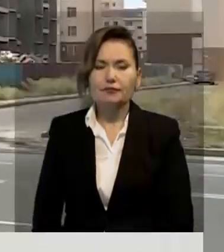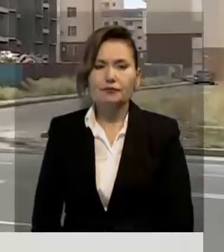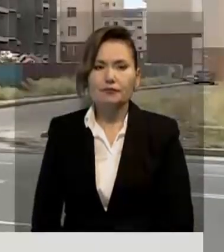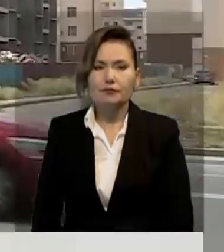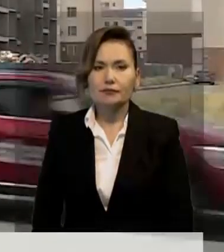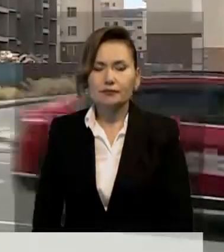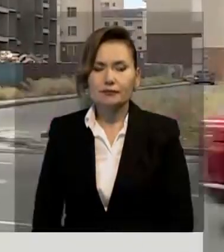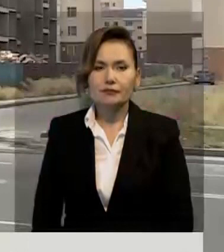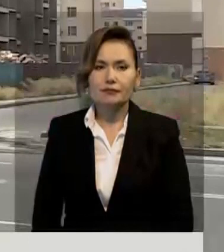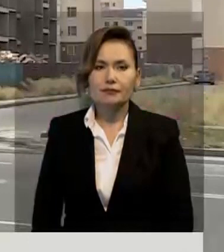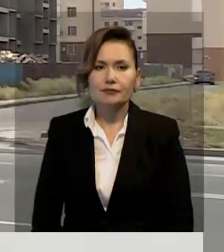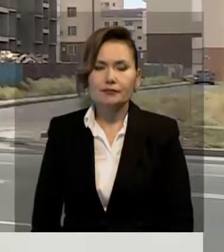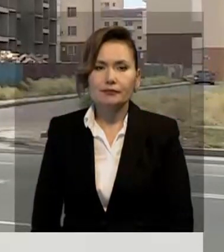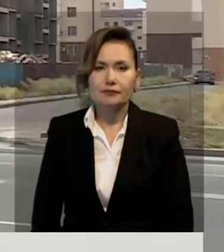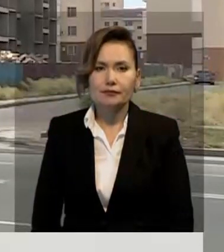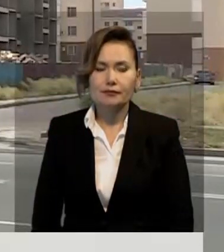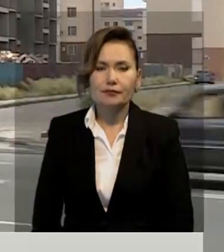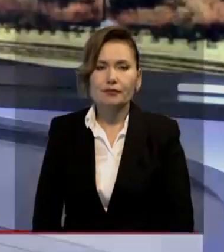Жетісу облысынан.